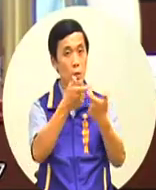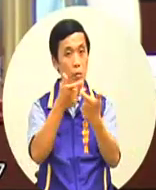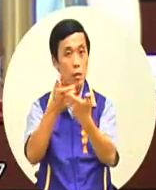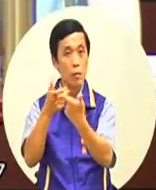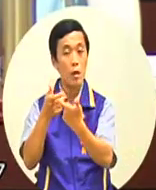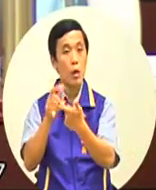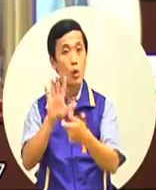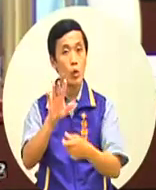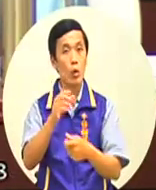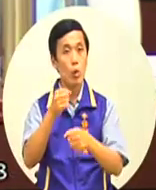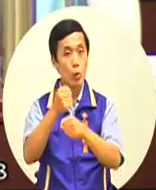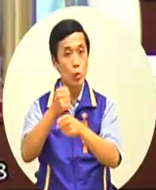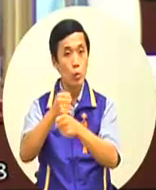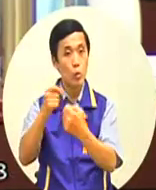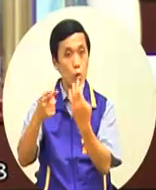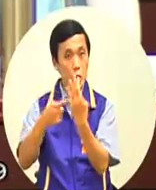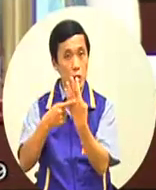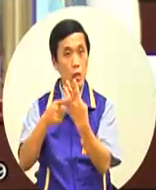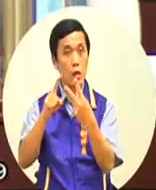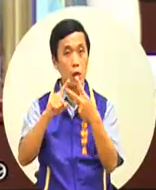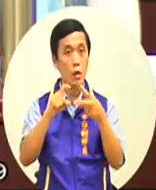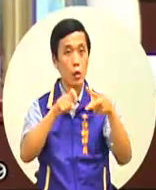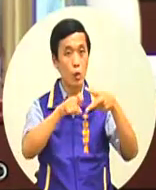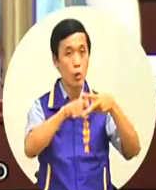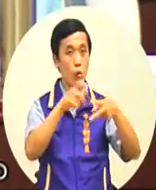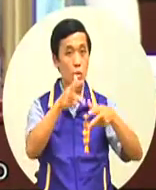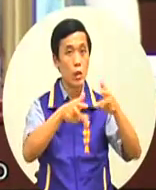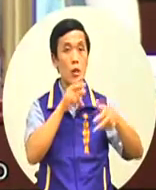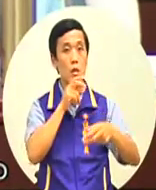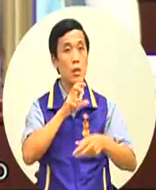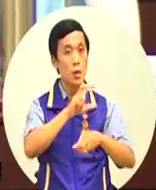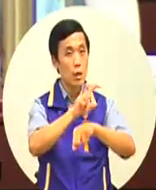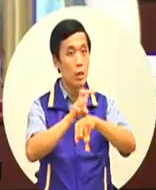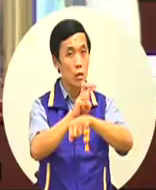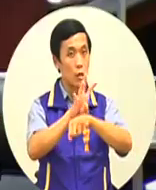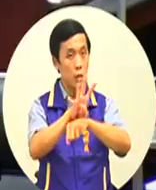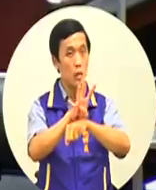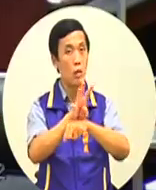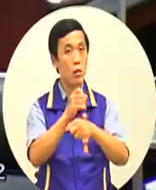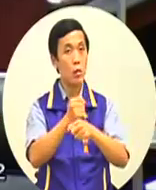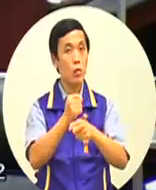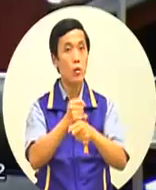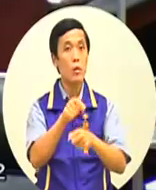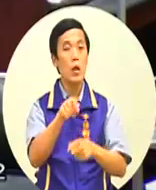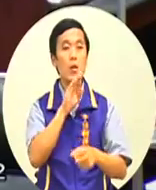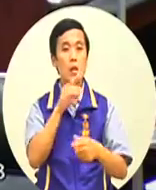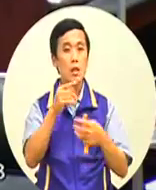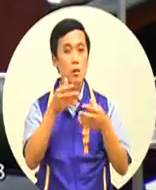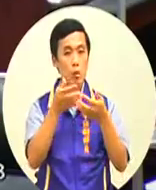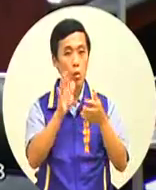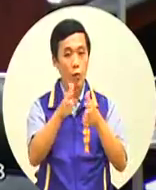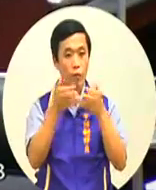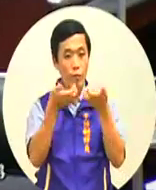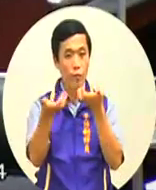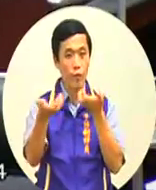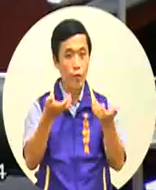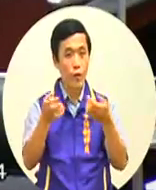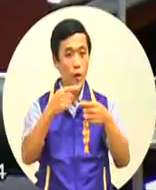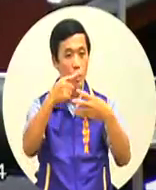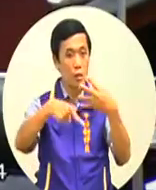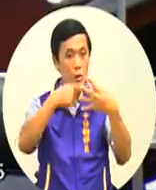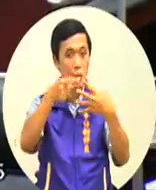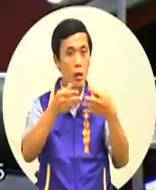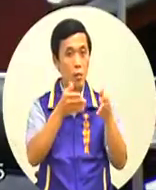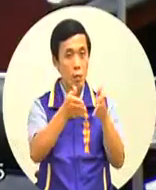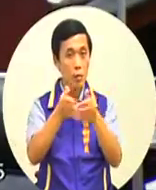有一些制造业工厂，伊是二四小时 三。伊即摆就是有季节性的，所以讲我就是咧讲，啊我一月、三月、五